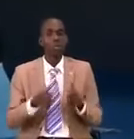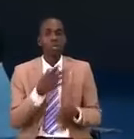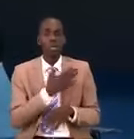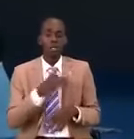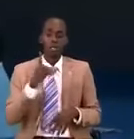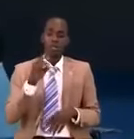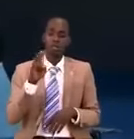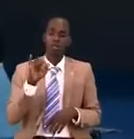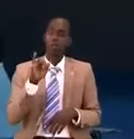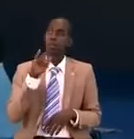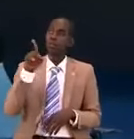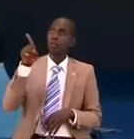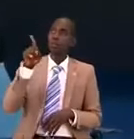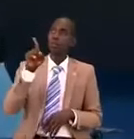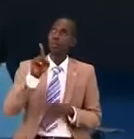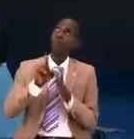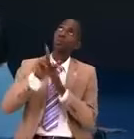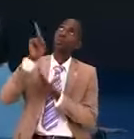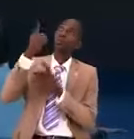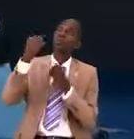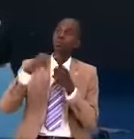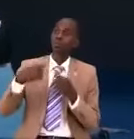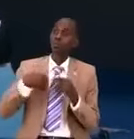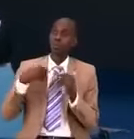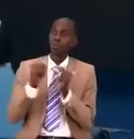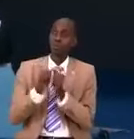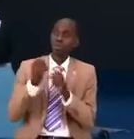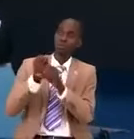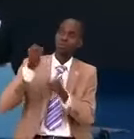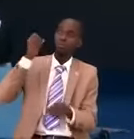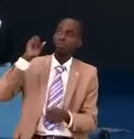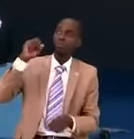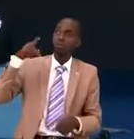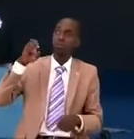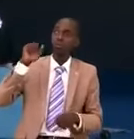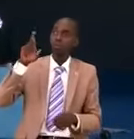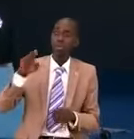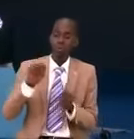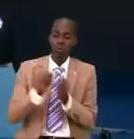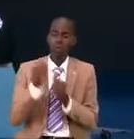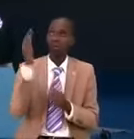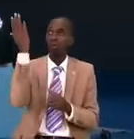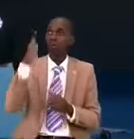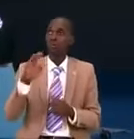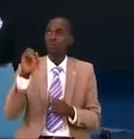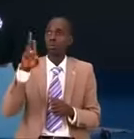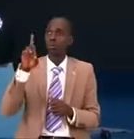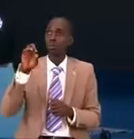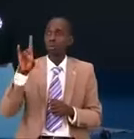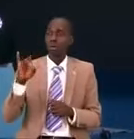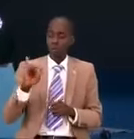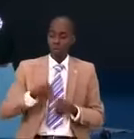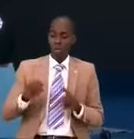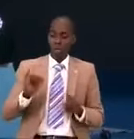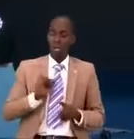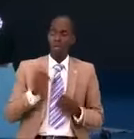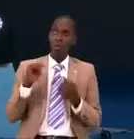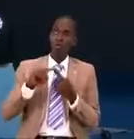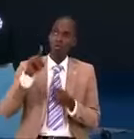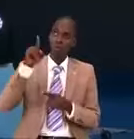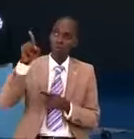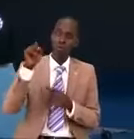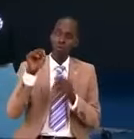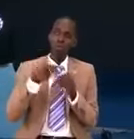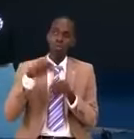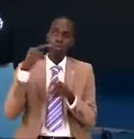toi au nom de l'Éternel et avant d'aller qui ne comprennent il a pris il